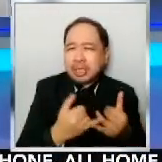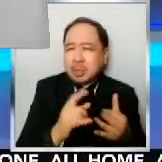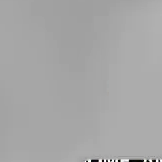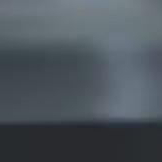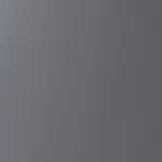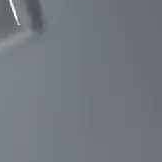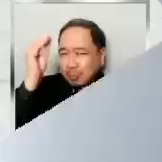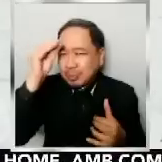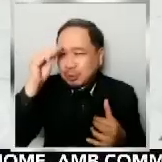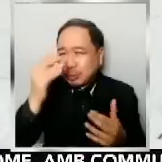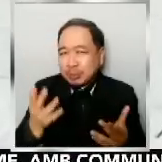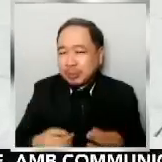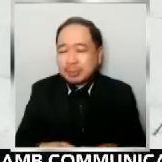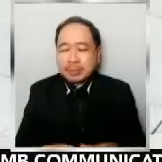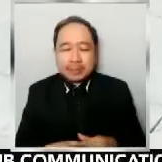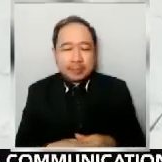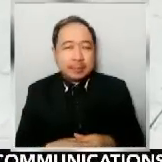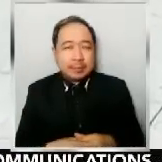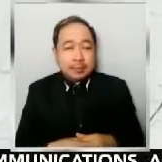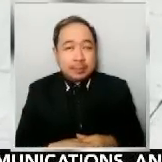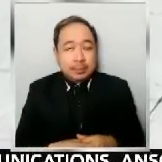Oida.